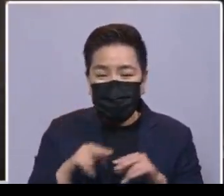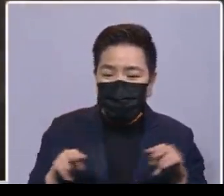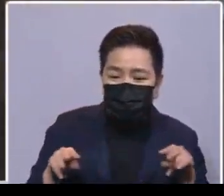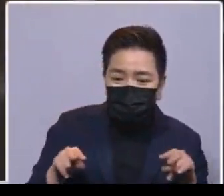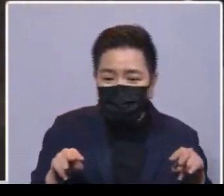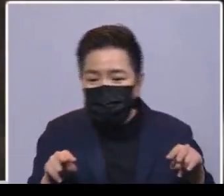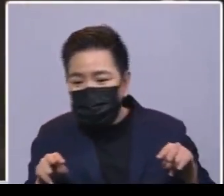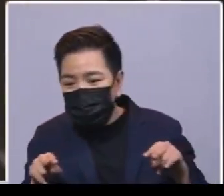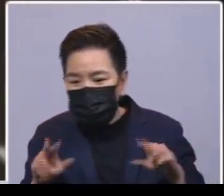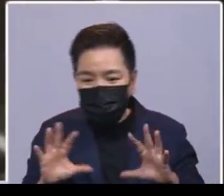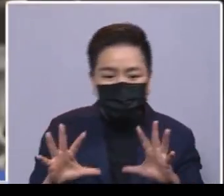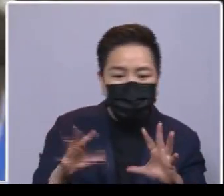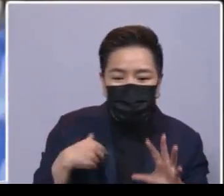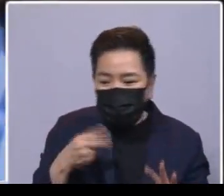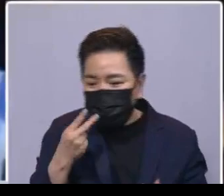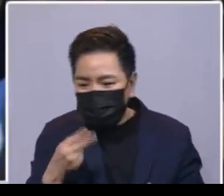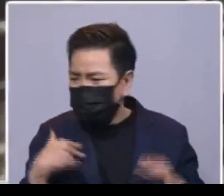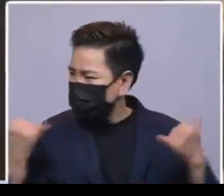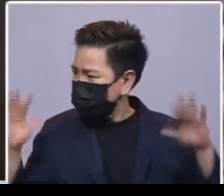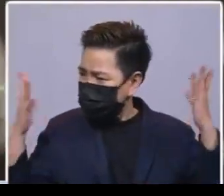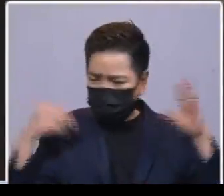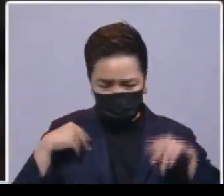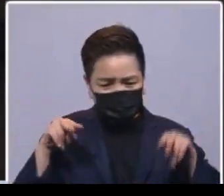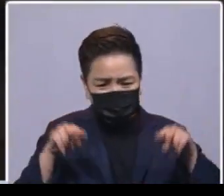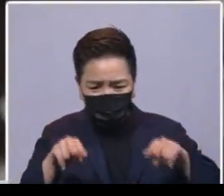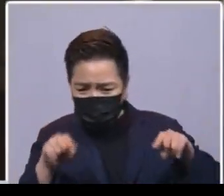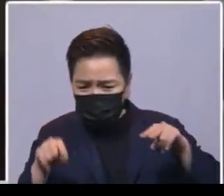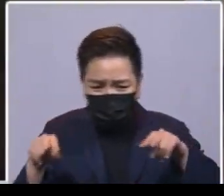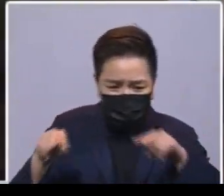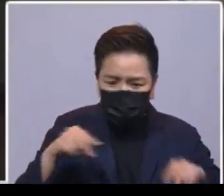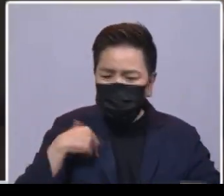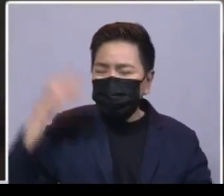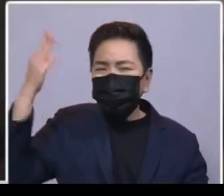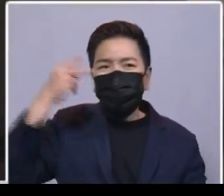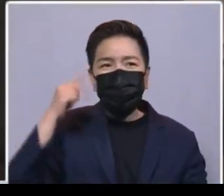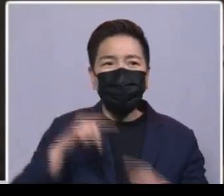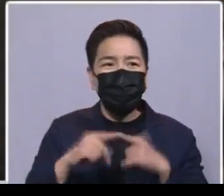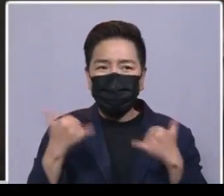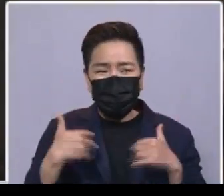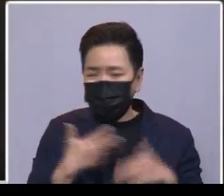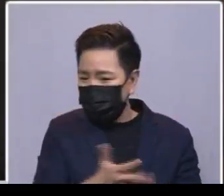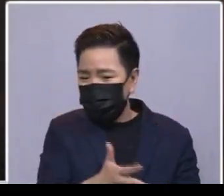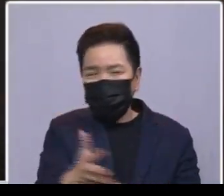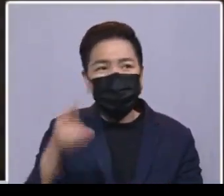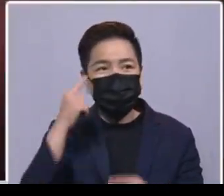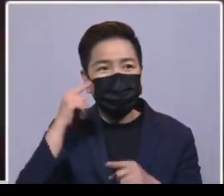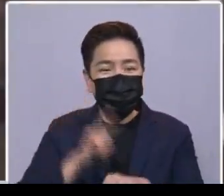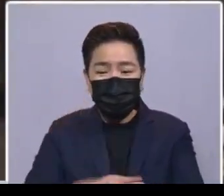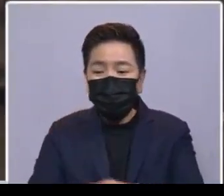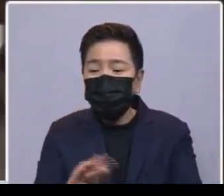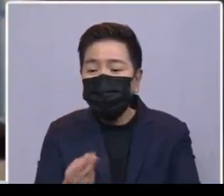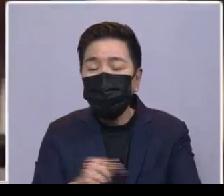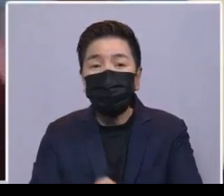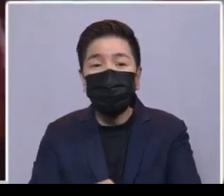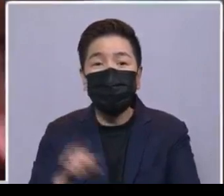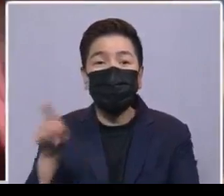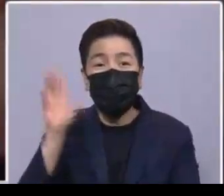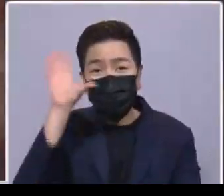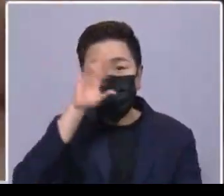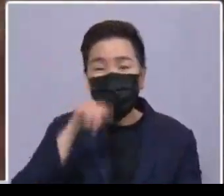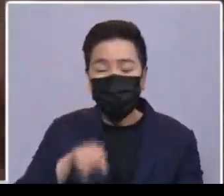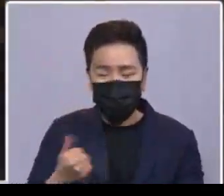างไงพออยู่ในวงนี่ก็คือบอกผมไม่ได้เล่นครับ ไม่ได้เล่นไม่มีใครเล่นเลย ครับ ไม่มีใครเล่นสักคนเลย ตอนกี่โมงนะตอนดึกเ